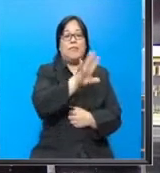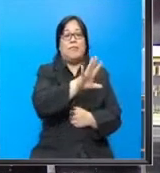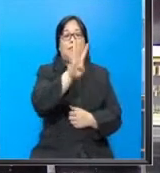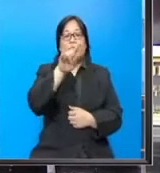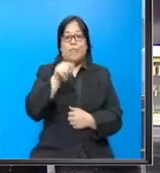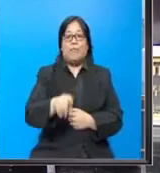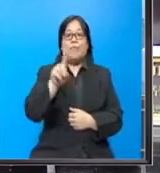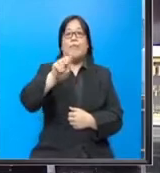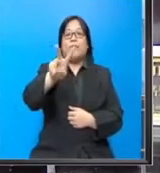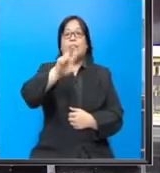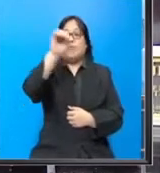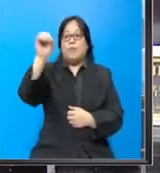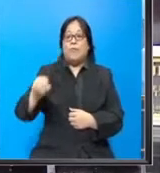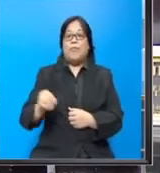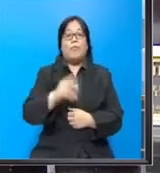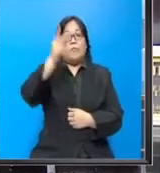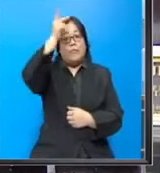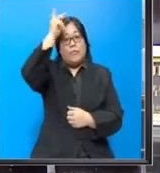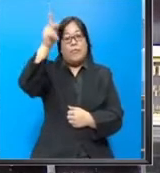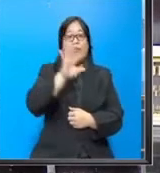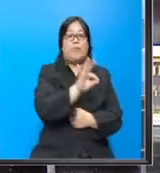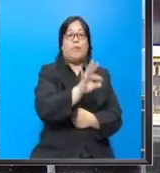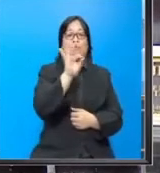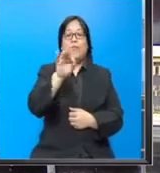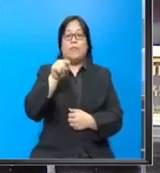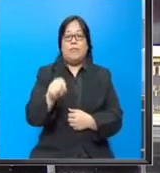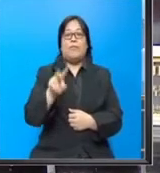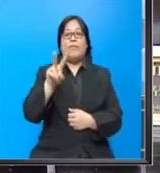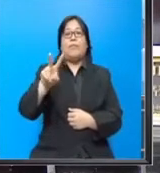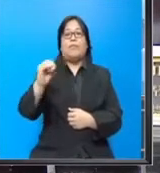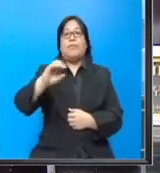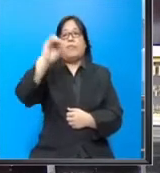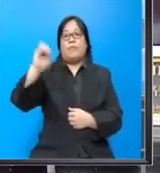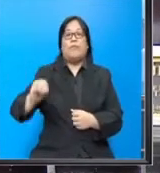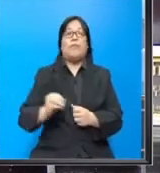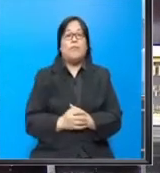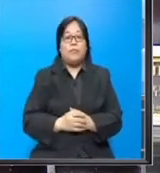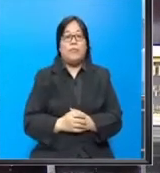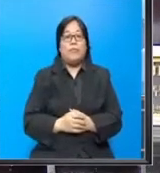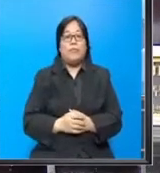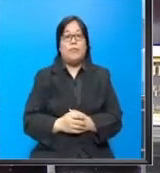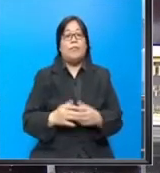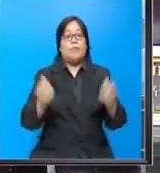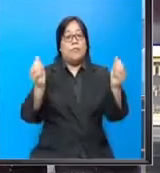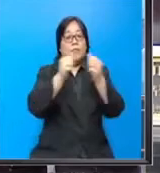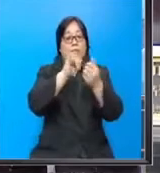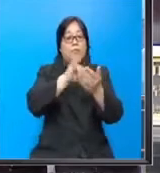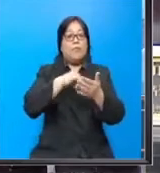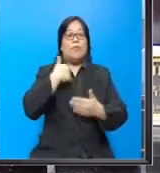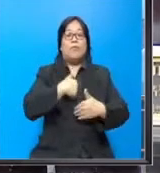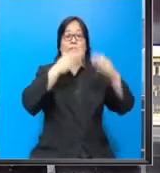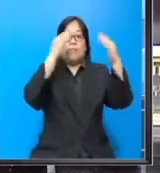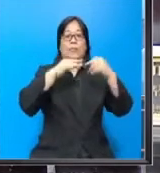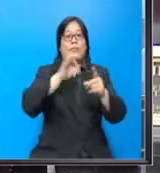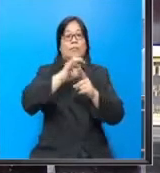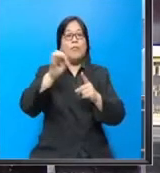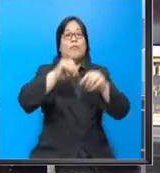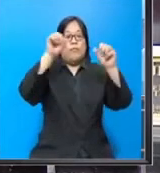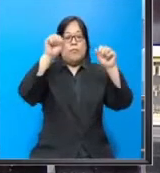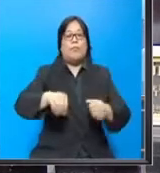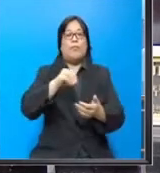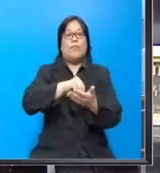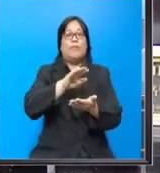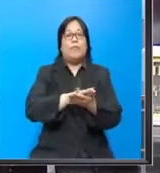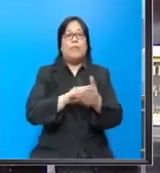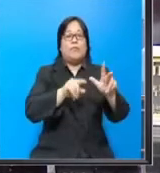5041 200 dan Kelantan 99 point2000 berhubungan itu kita harapkan bopinang dapat